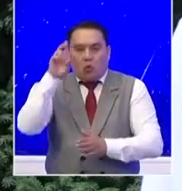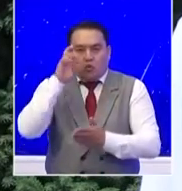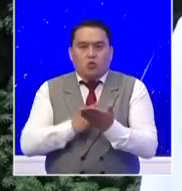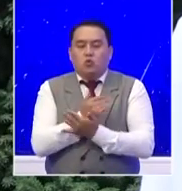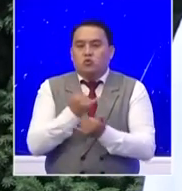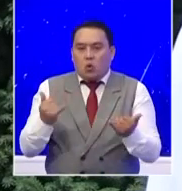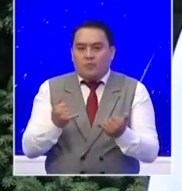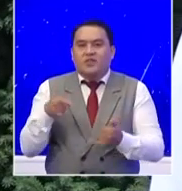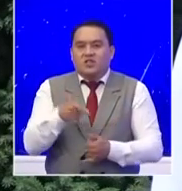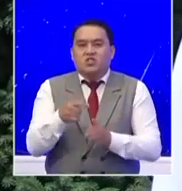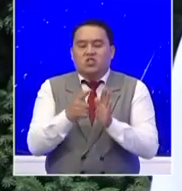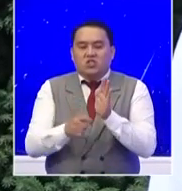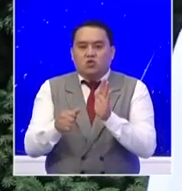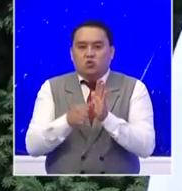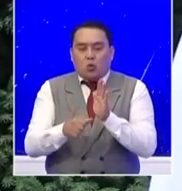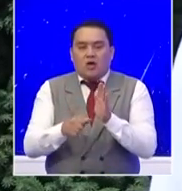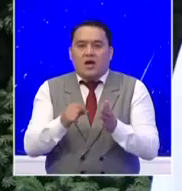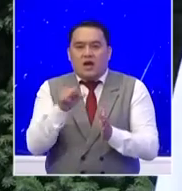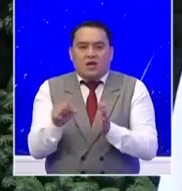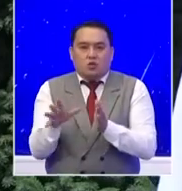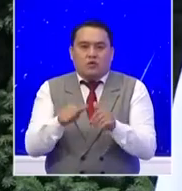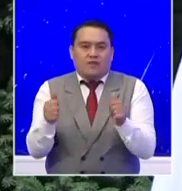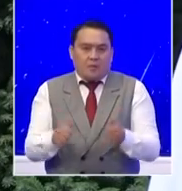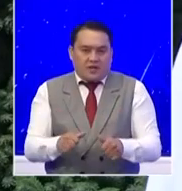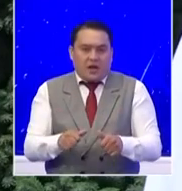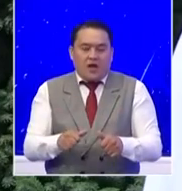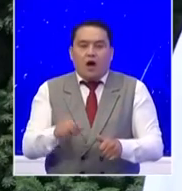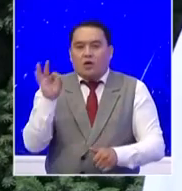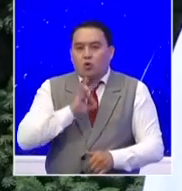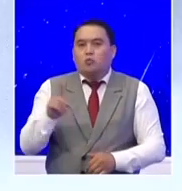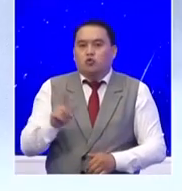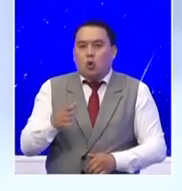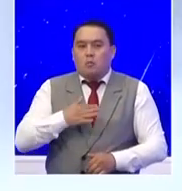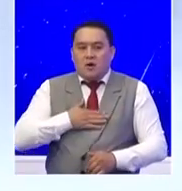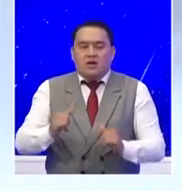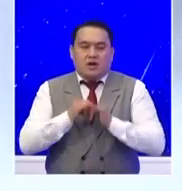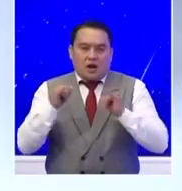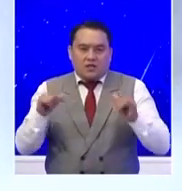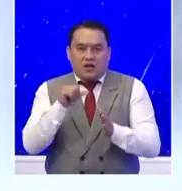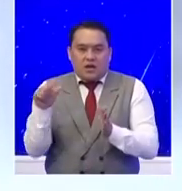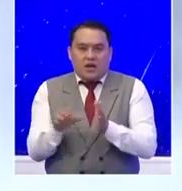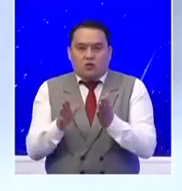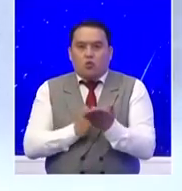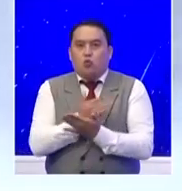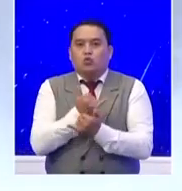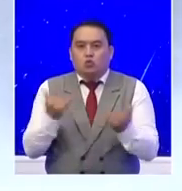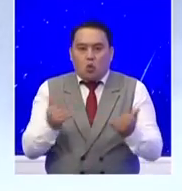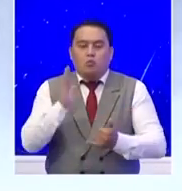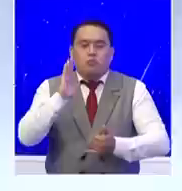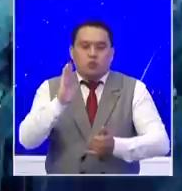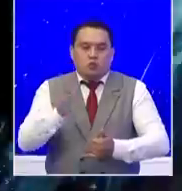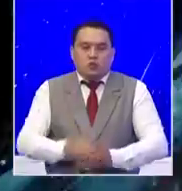услуг. Из них 1621 в электронном формате. Это говорит о том, что мы идем в развитие в сфере электронных услуг, ведь за ней